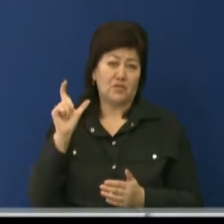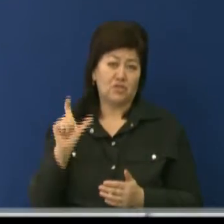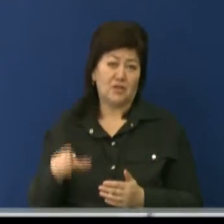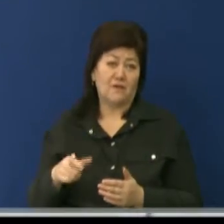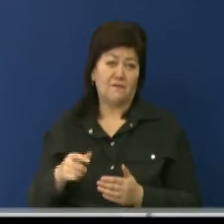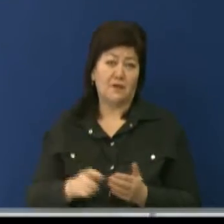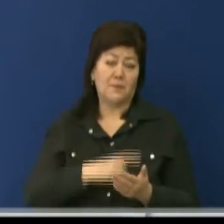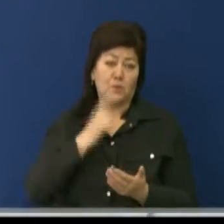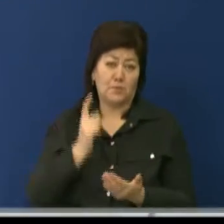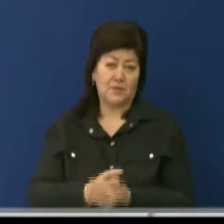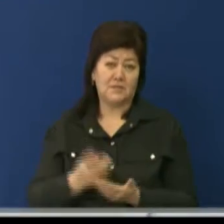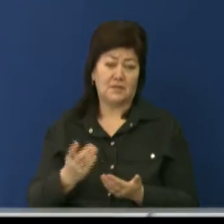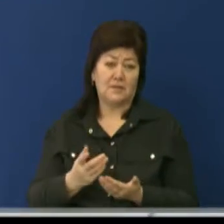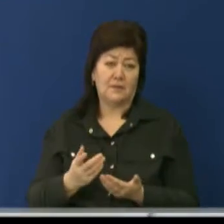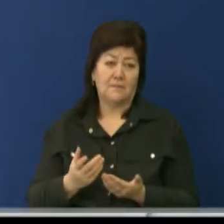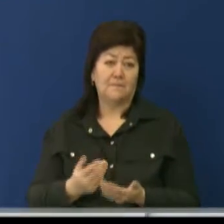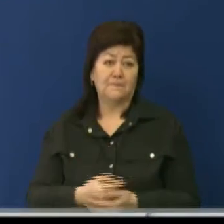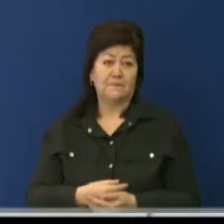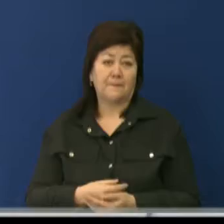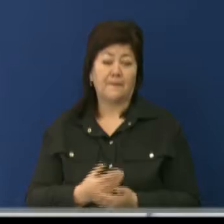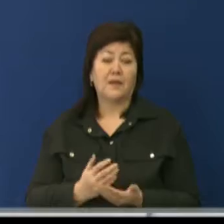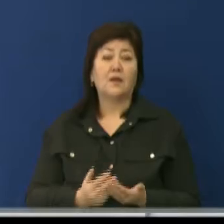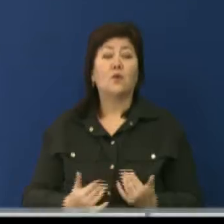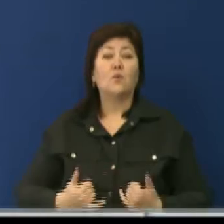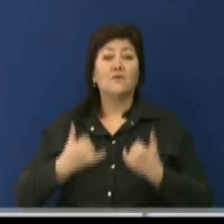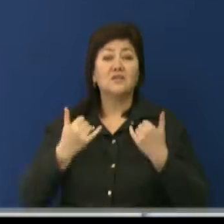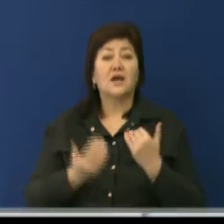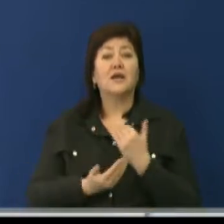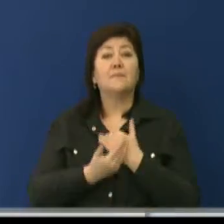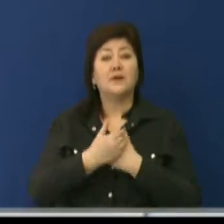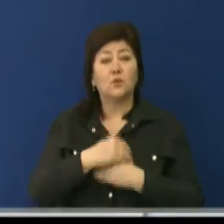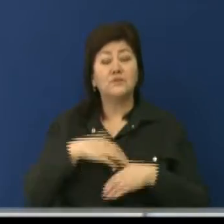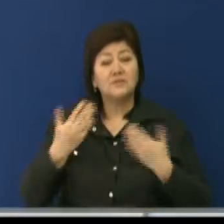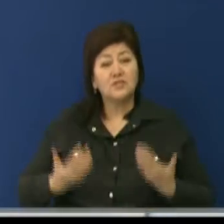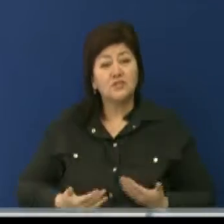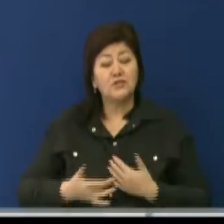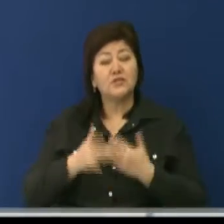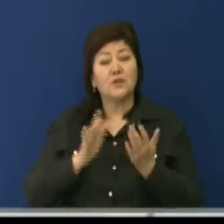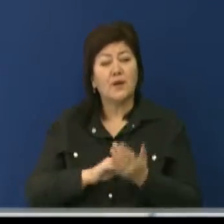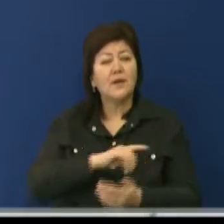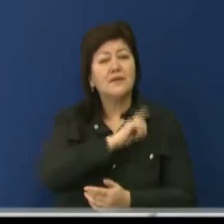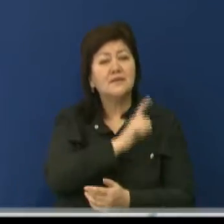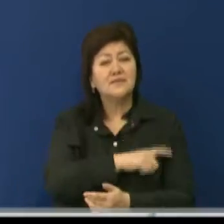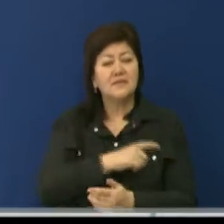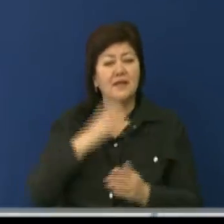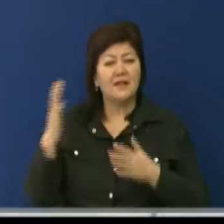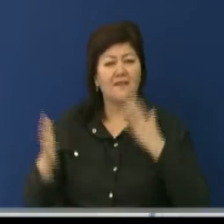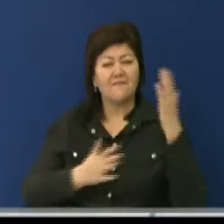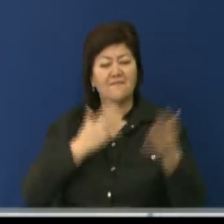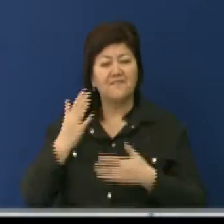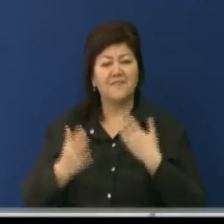Құрметті Семей қаласының тұрғындары және қонақтары, ауа райының қолайсыздығына байланысты қатты жел, боран, қар